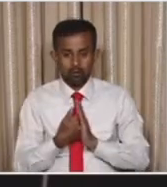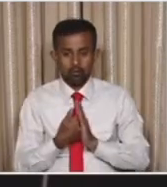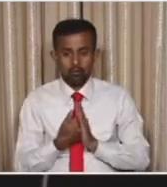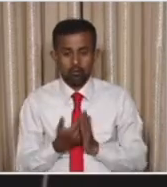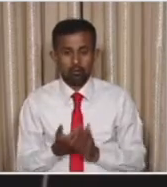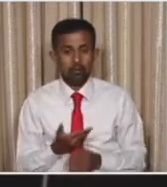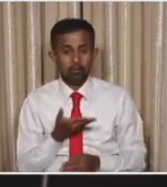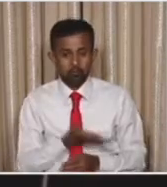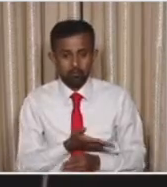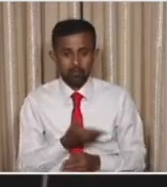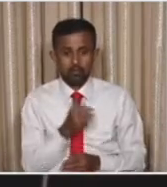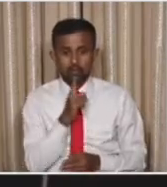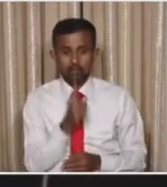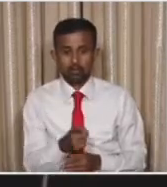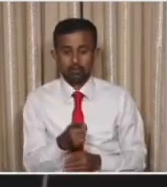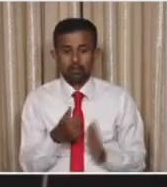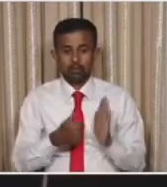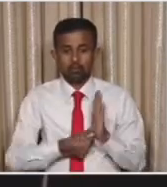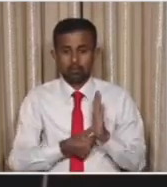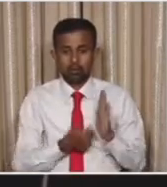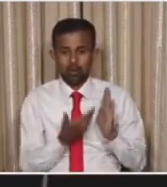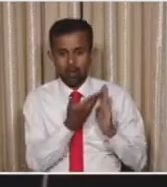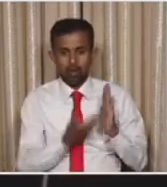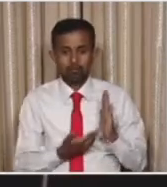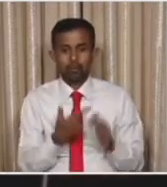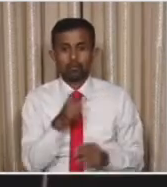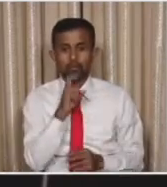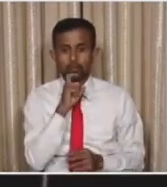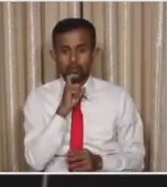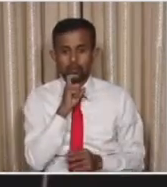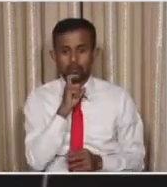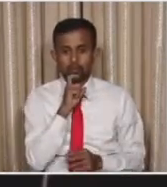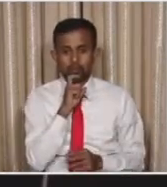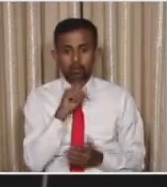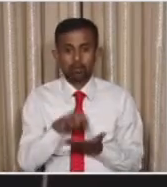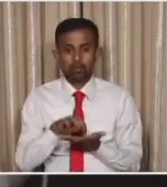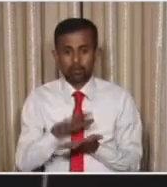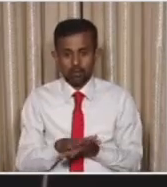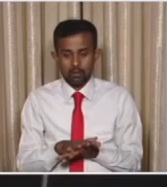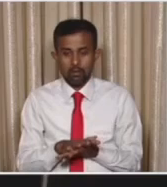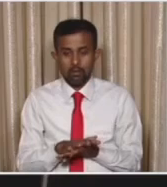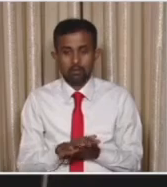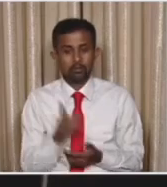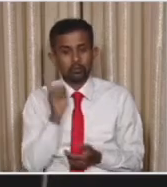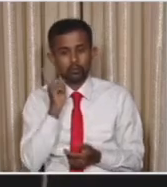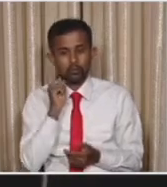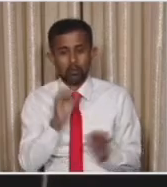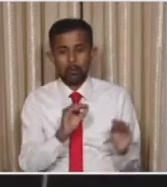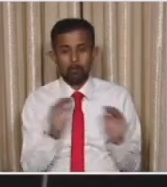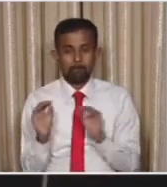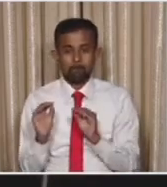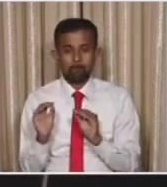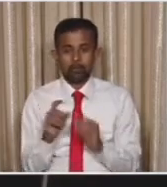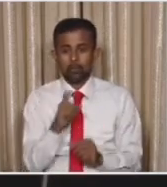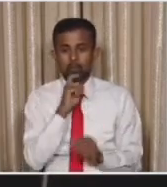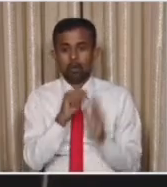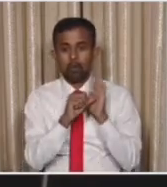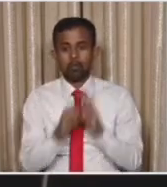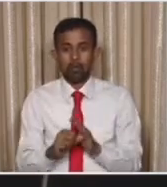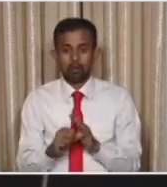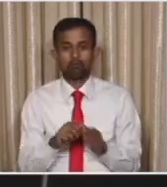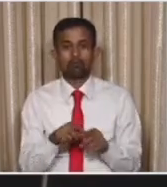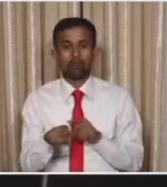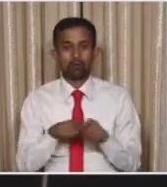ಮಿತ್ರ ಕೇನವ ಮೇ ಪನತೇ ಕೇನವ ಉಸಾವಿಯ ತೀಂದೂನ್ ಕಲ್ದಮೀಮ ಉಸಾವಿಯ ಅವಮಾನ ಕರೀಮ